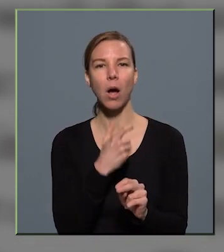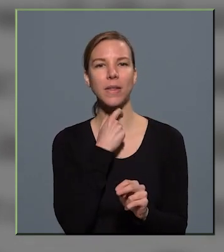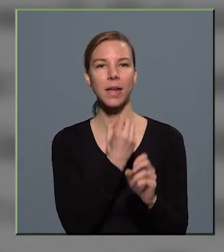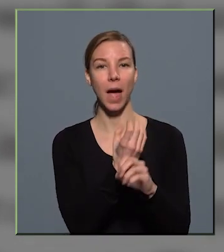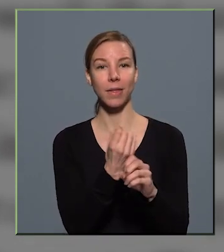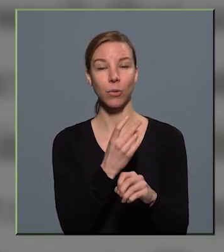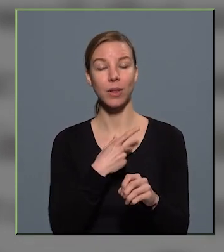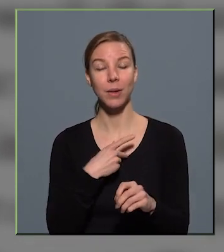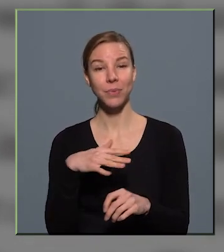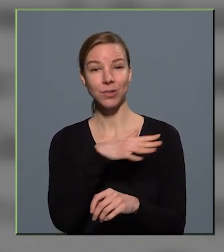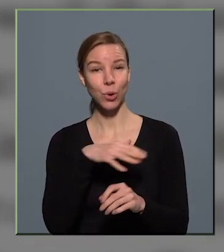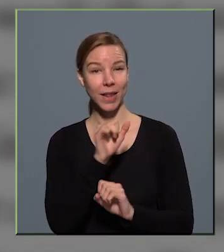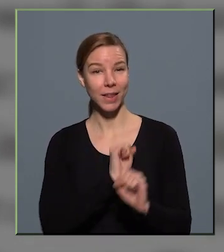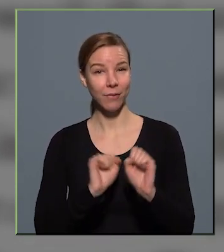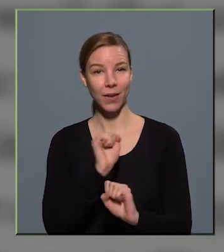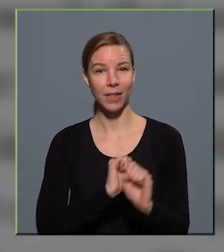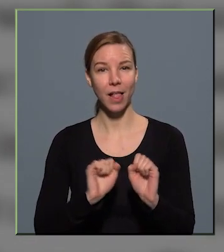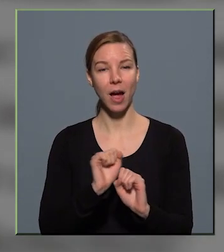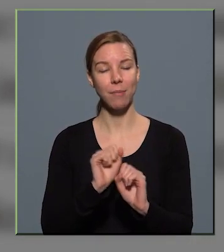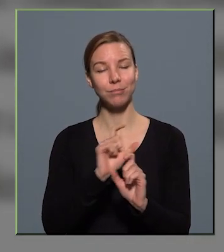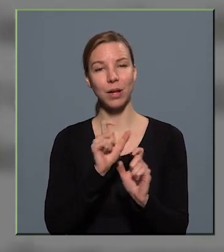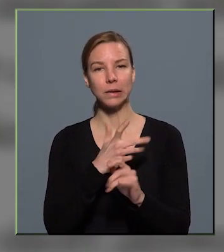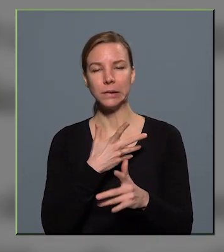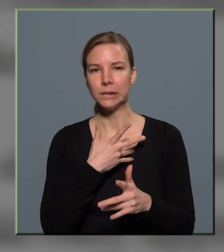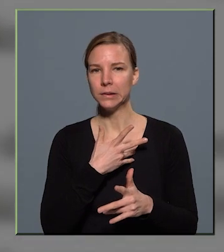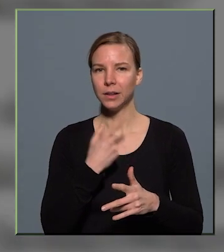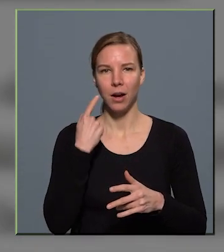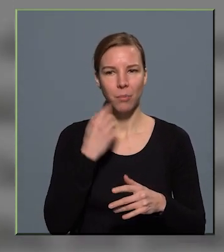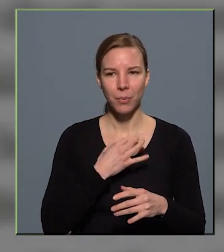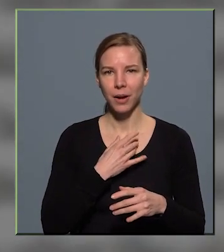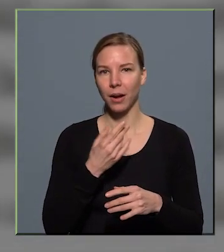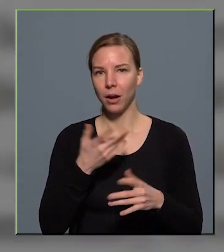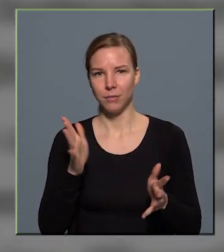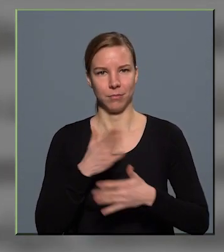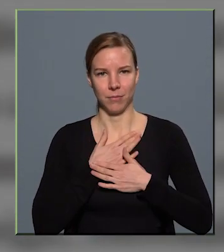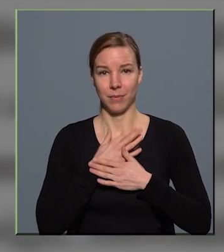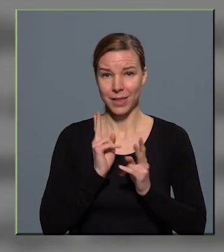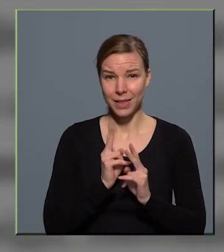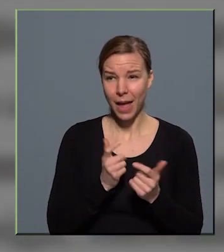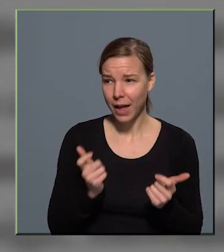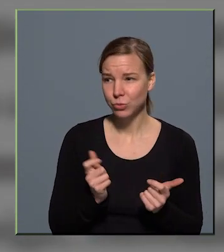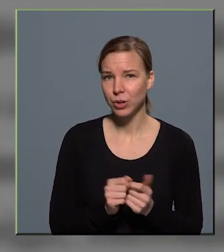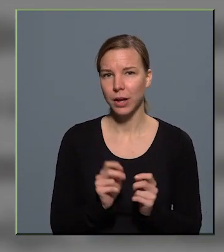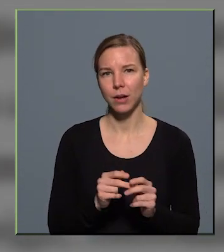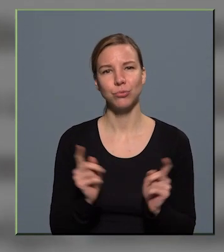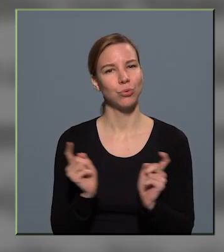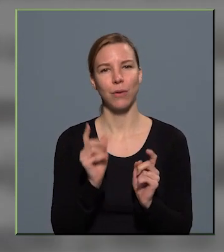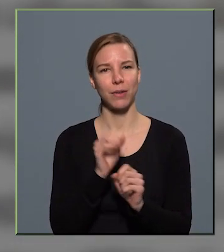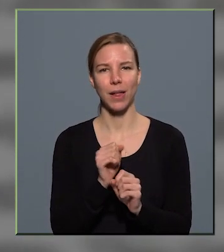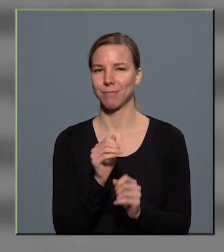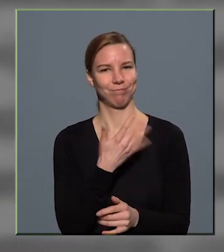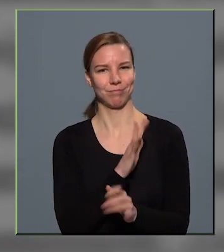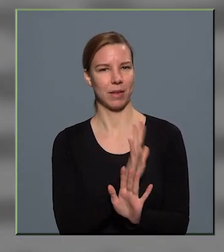emlegető hír kapcsán rengetegen hördültek fel, és kérdezték, hogy ez lehetséges-e egyáltalán. A rövid válasz nem.